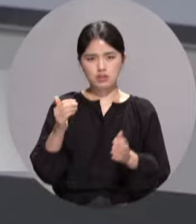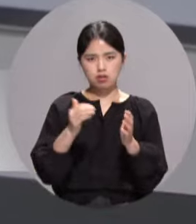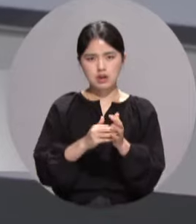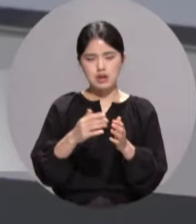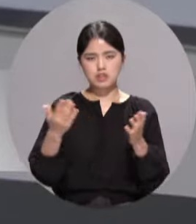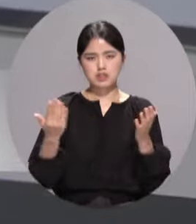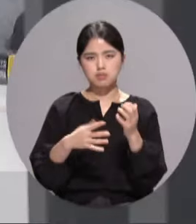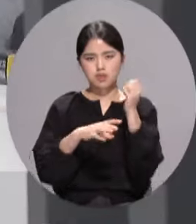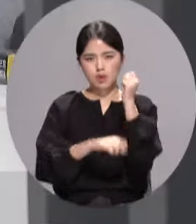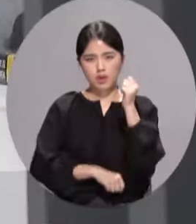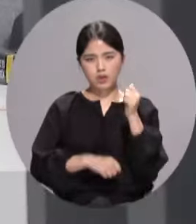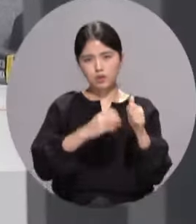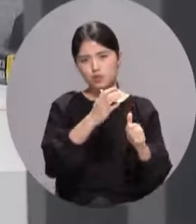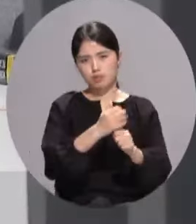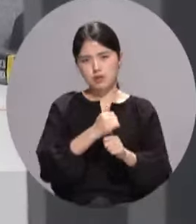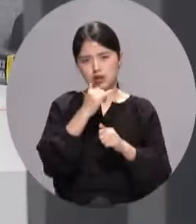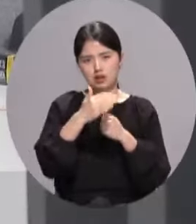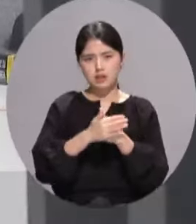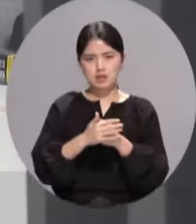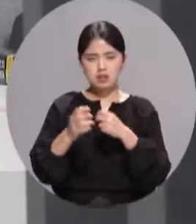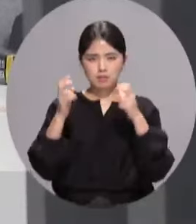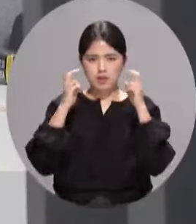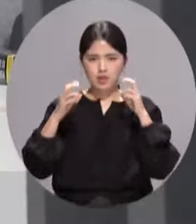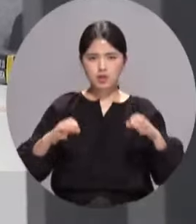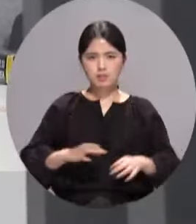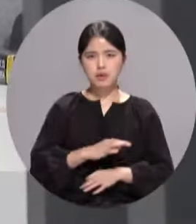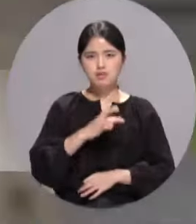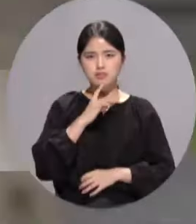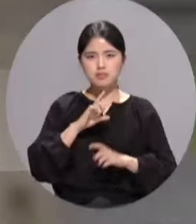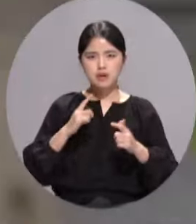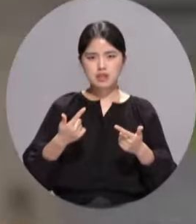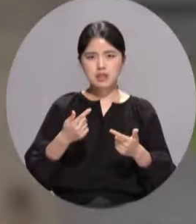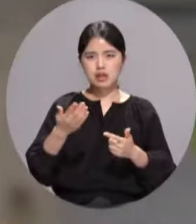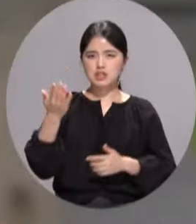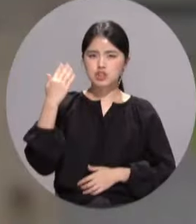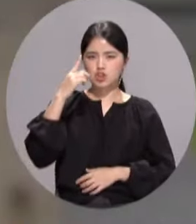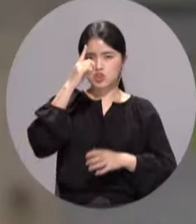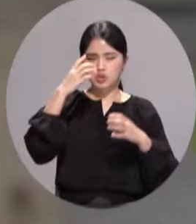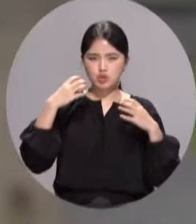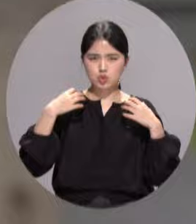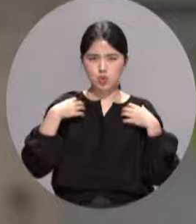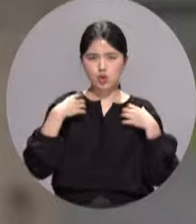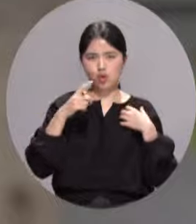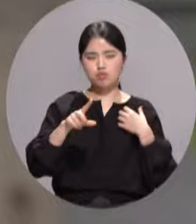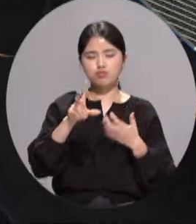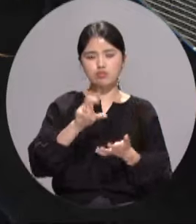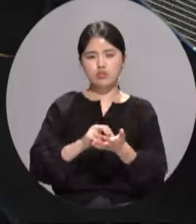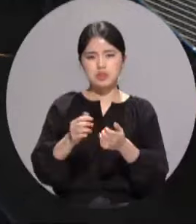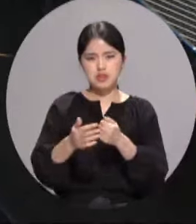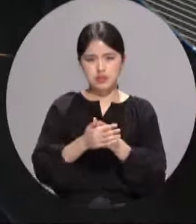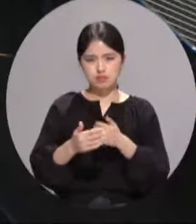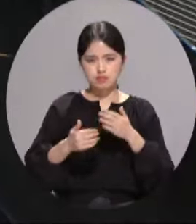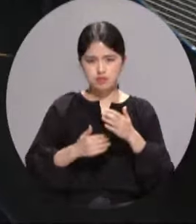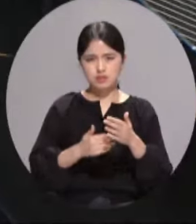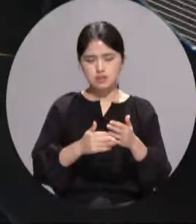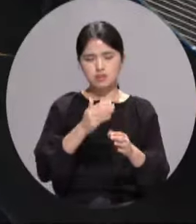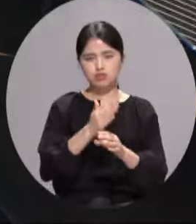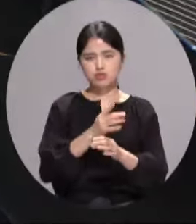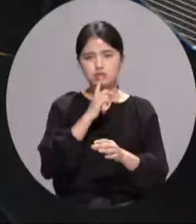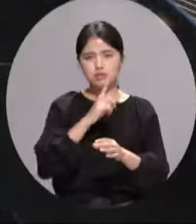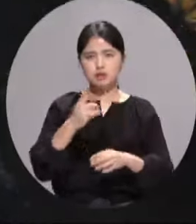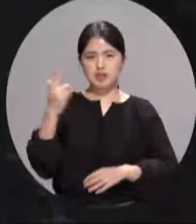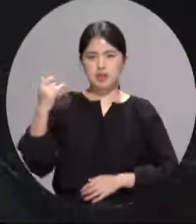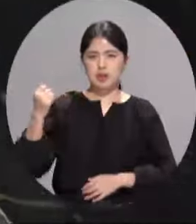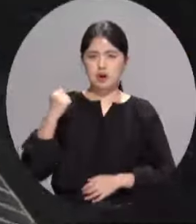기소되면서 단순 기업 비리가 아닌 전 정권을 겨냥하고 있다는 말까지 나온게 그간의 과정입니다 검찰이 태양관